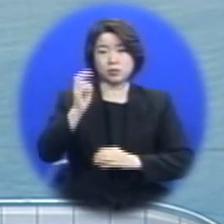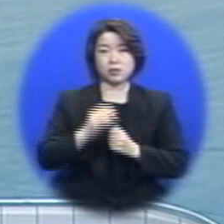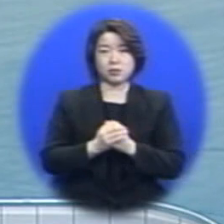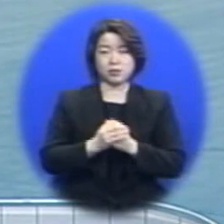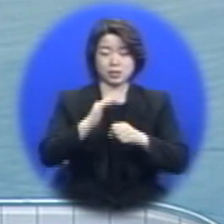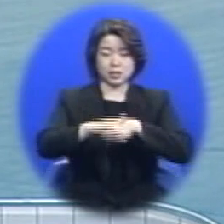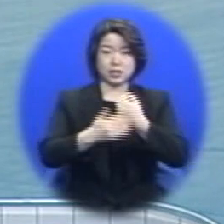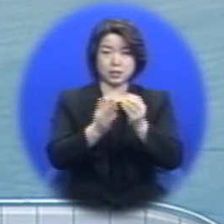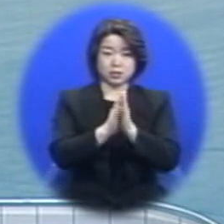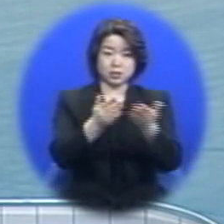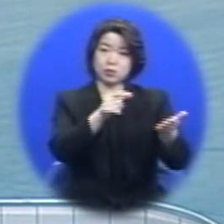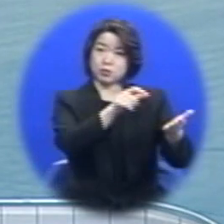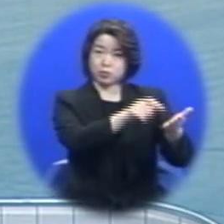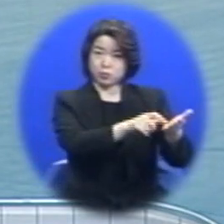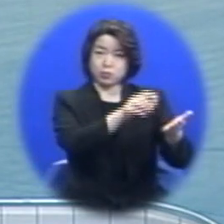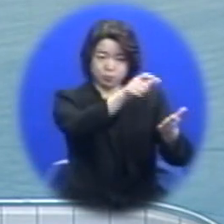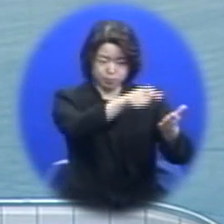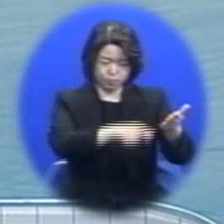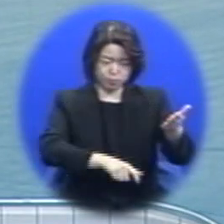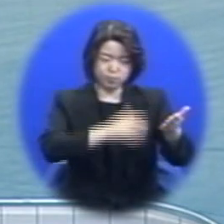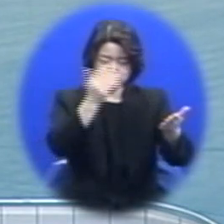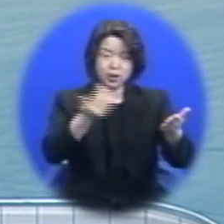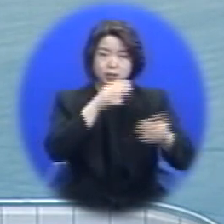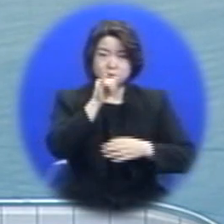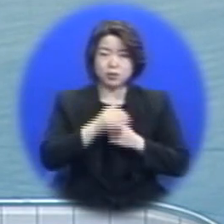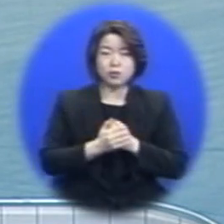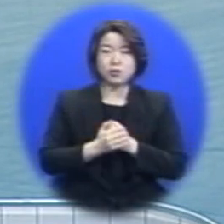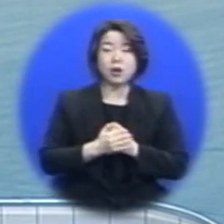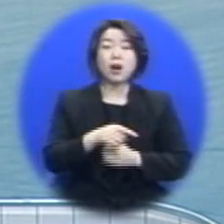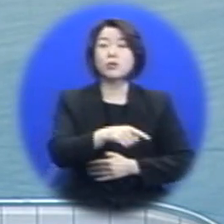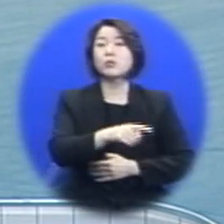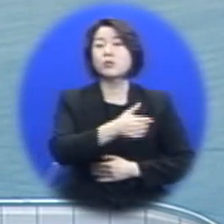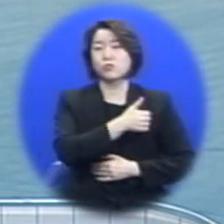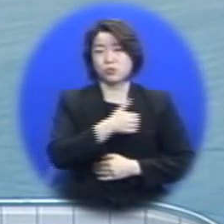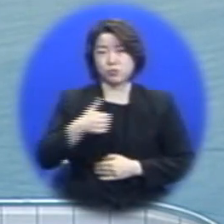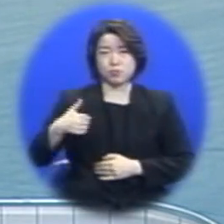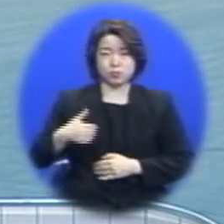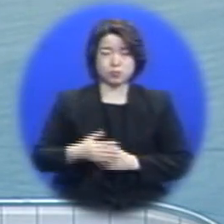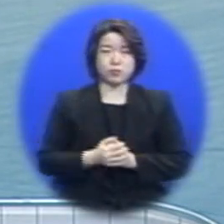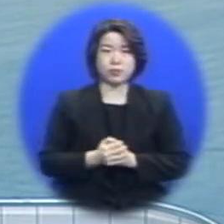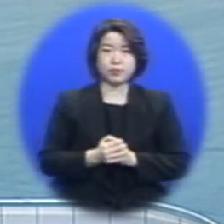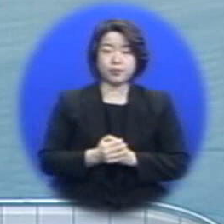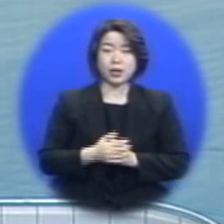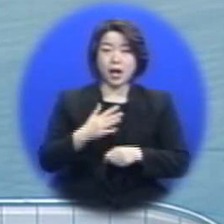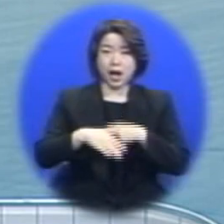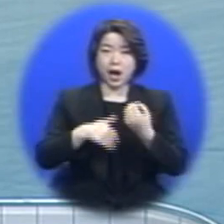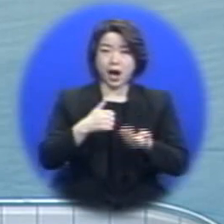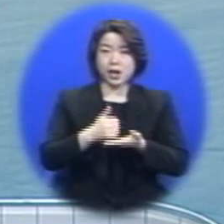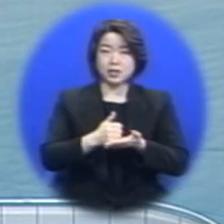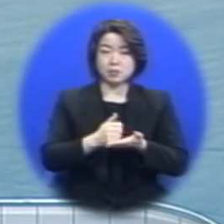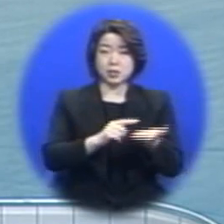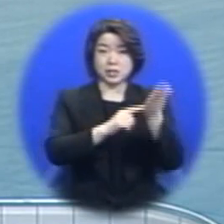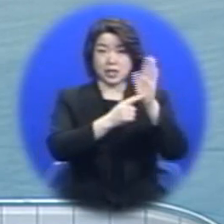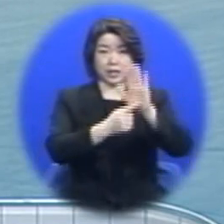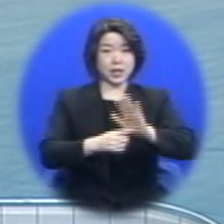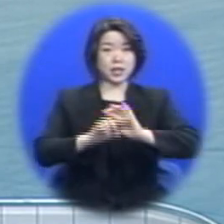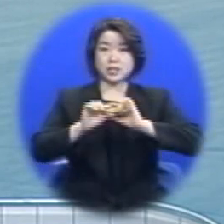성경 말씀 속에 들어 있습니다. 그것으로 충분한 겁니다. 만약에 하나님이 드러내지 않은